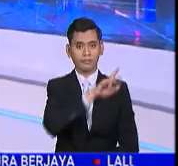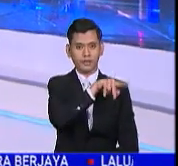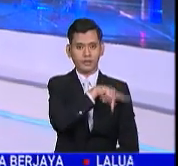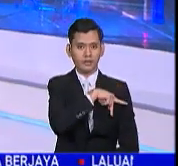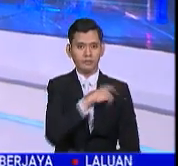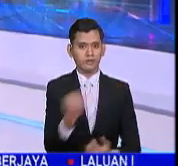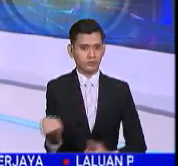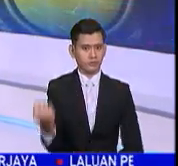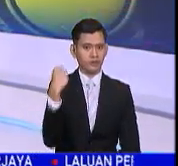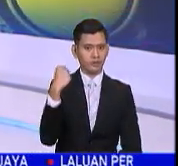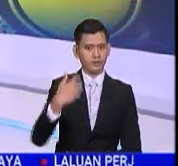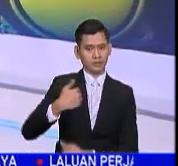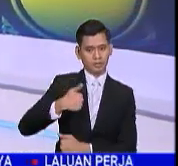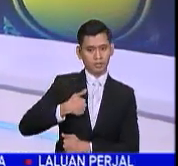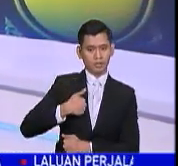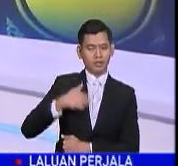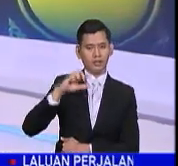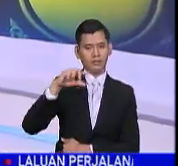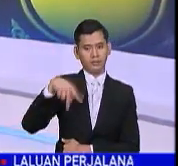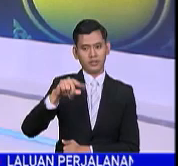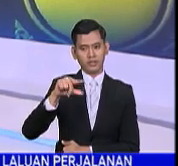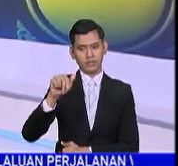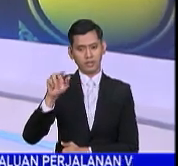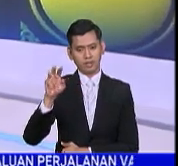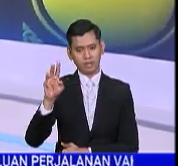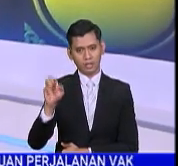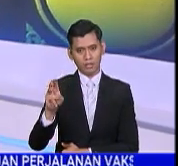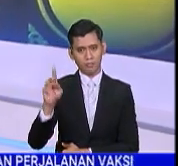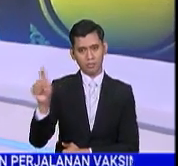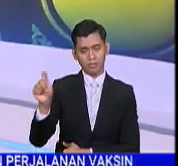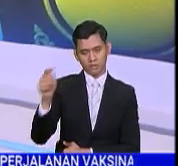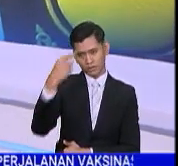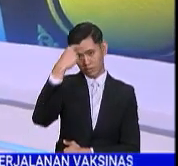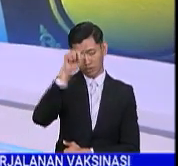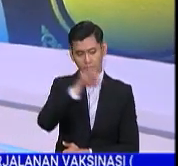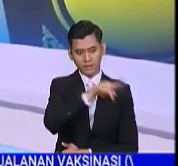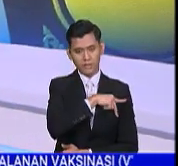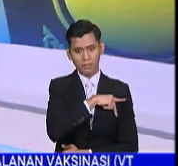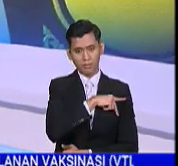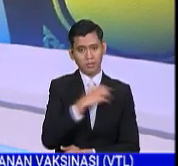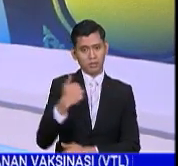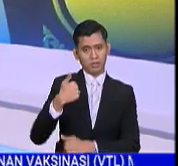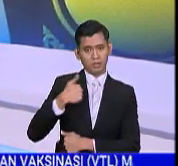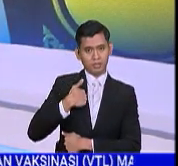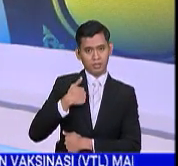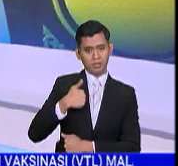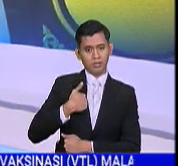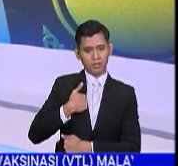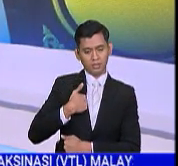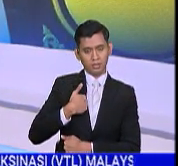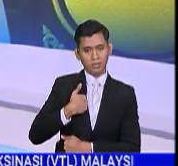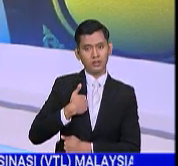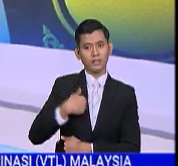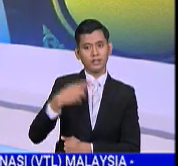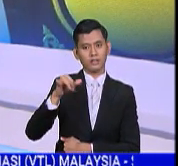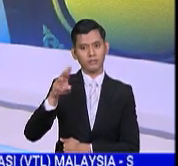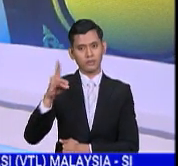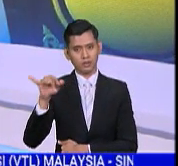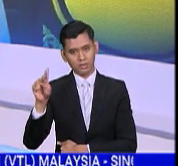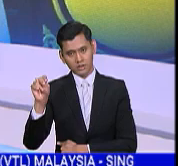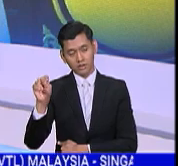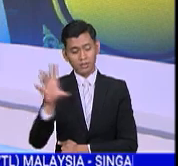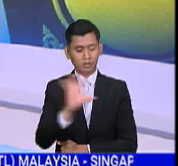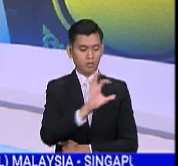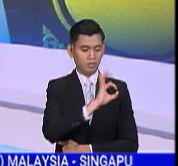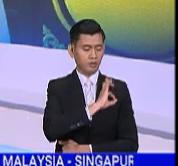angkatan roti chieti kepada Panglima tentera darat Jenderal tasyawma Zain Istiada penghuni Anda cakep